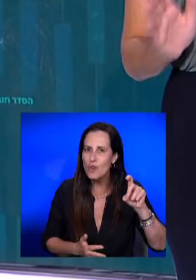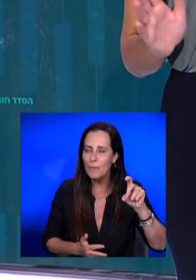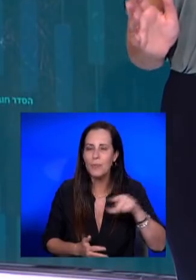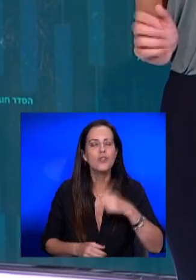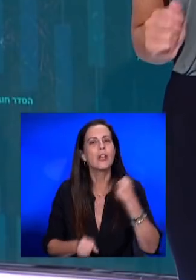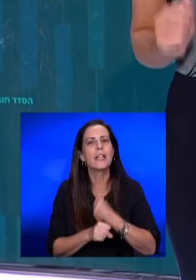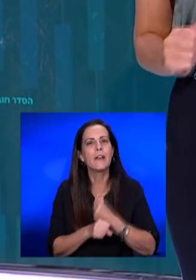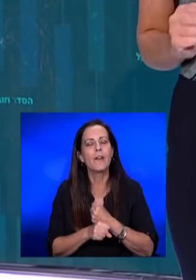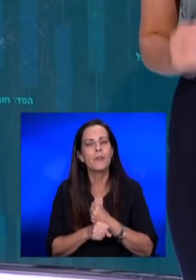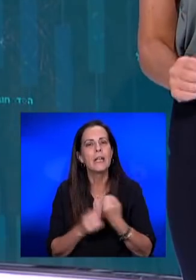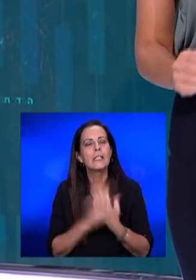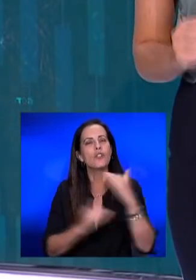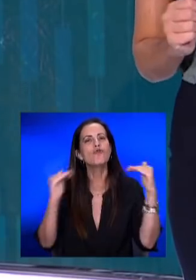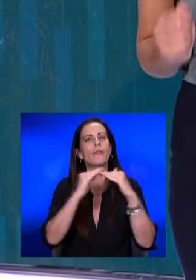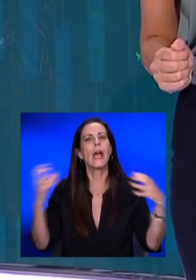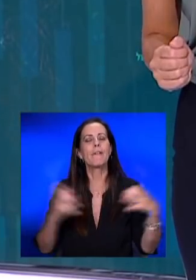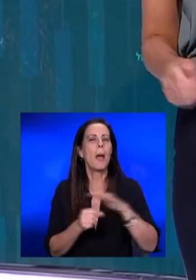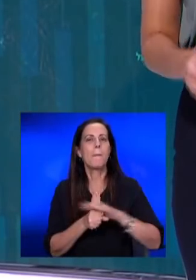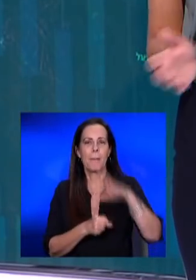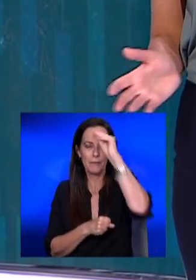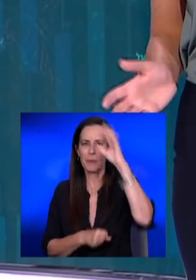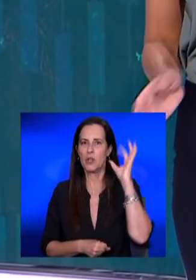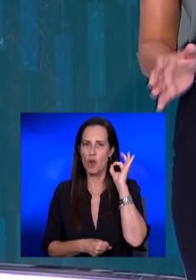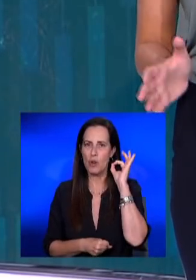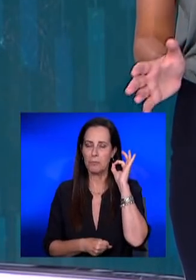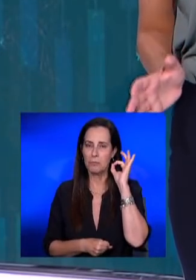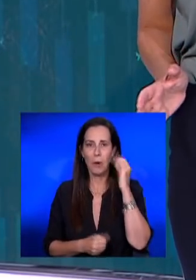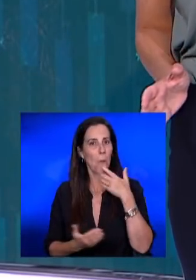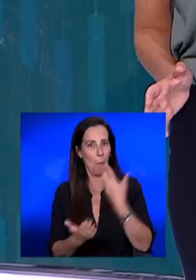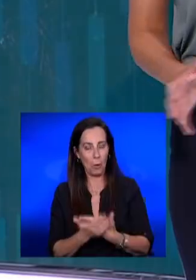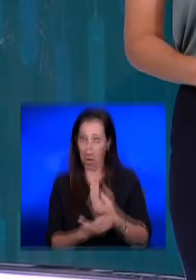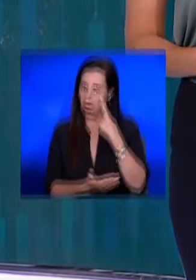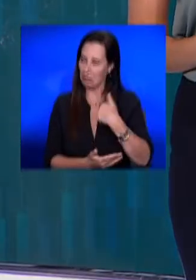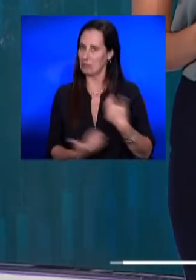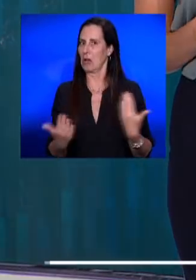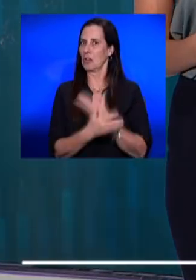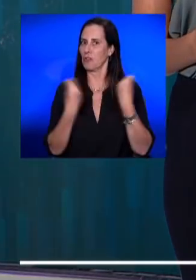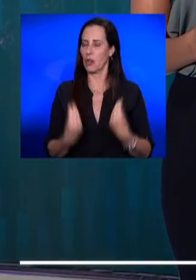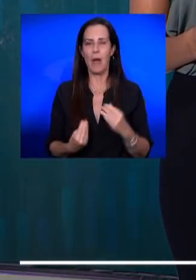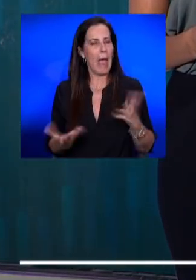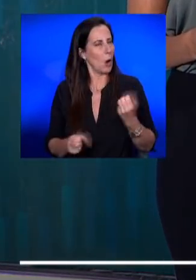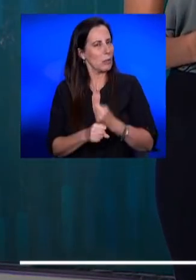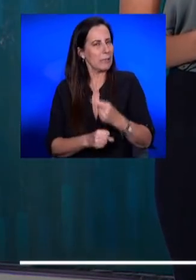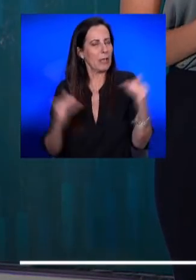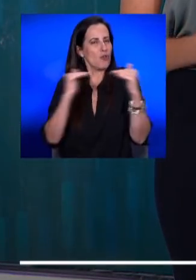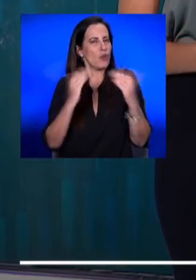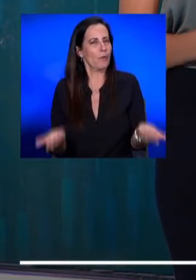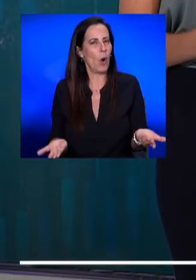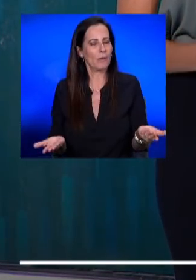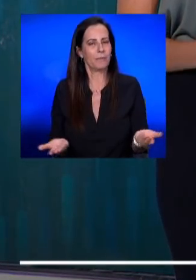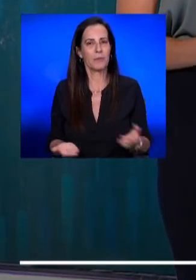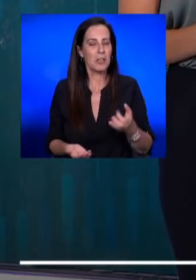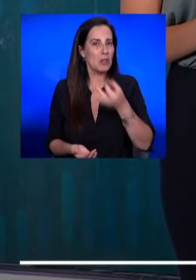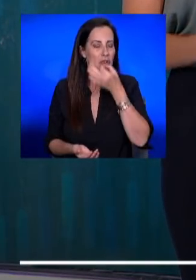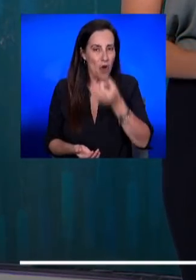תפעל ליצירת שוויון חברתי מלא בין גברים לנשים. מודה, בעיניי זה מרענן. אבל איך מיישמים את הדרישה הזאת? אם תשאלו